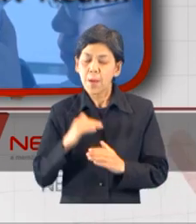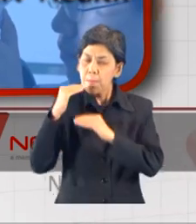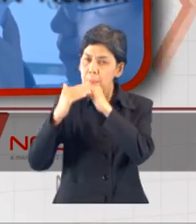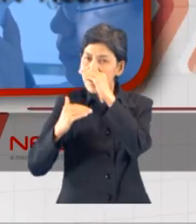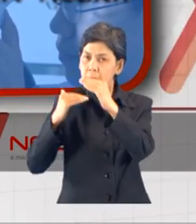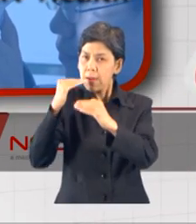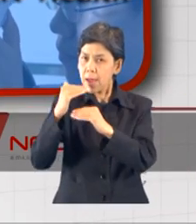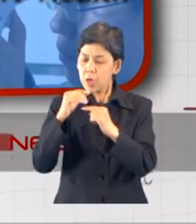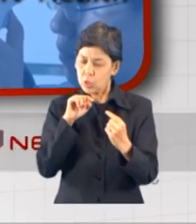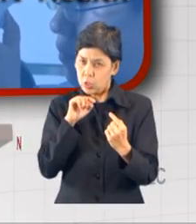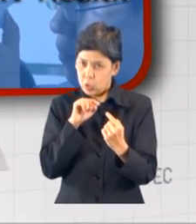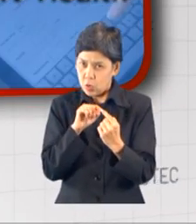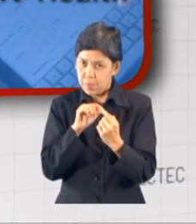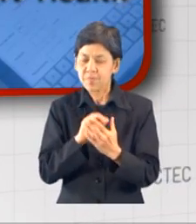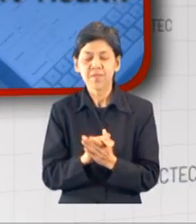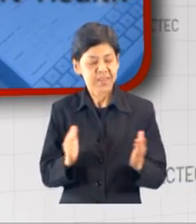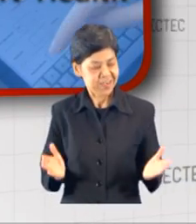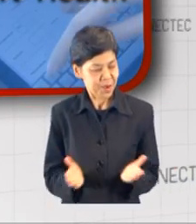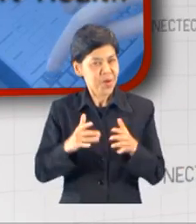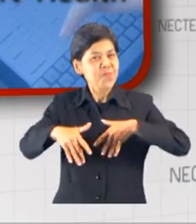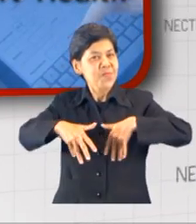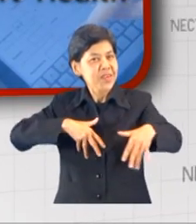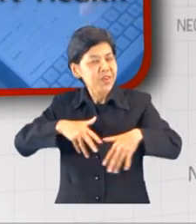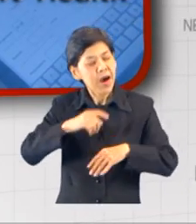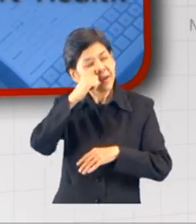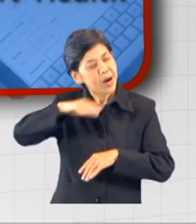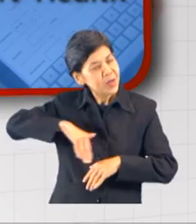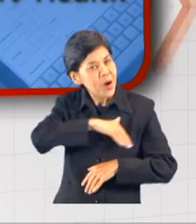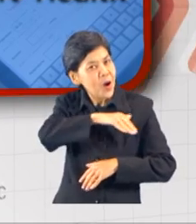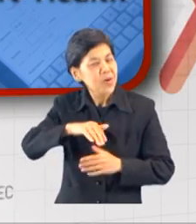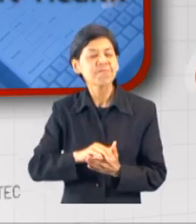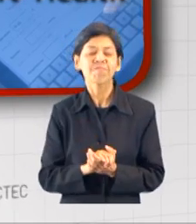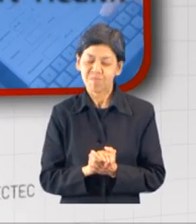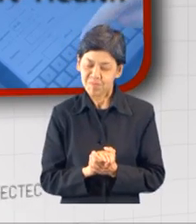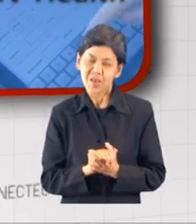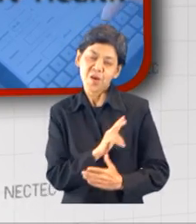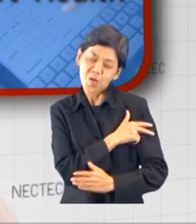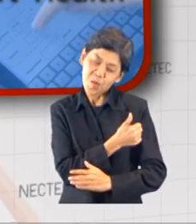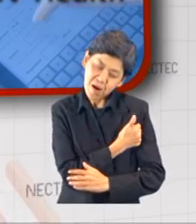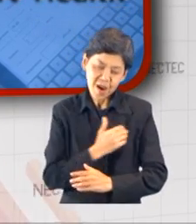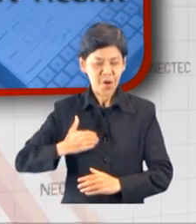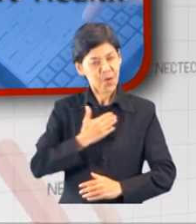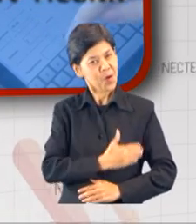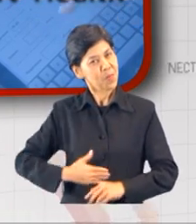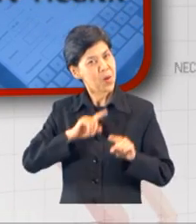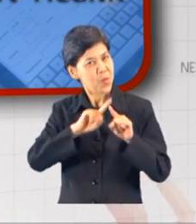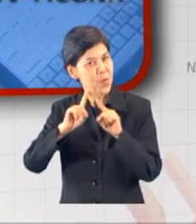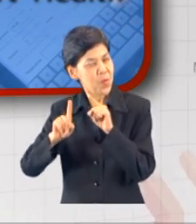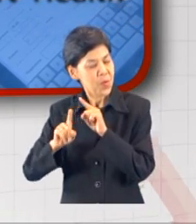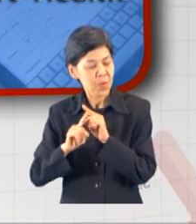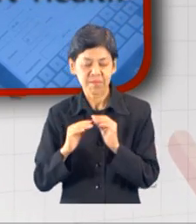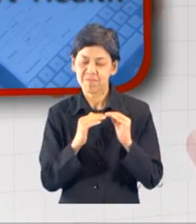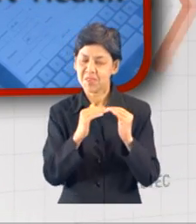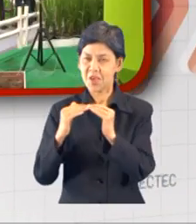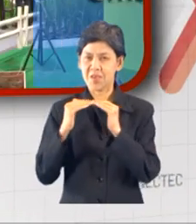การพัฒนาเทคโนโลยีเพื่อสนับสนุนให้ประชาชนคนไทยได้รับบริการสาธารณสุขที่เท่าเทียม